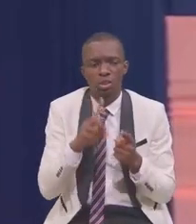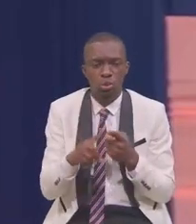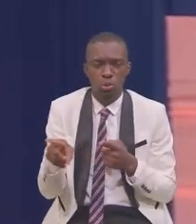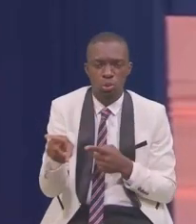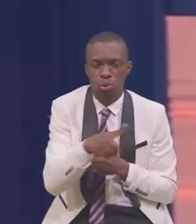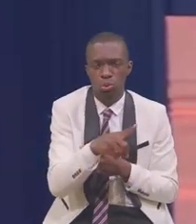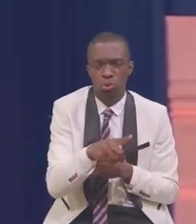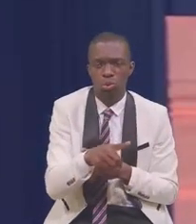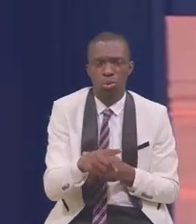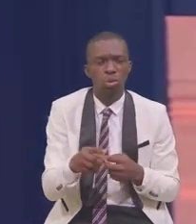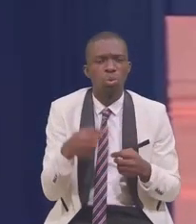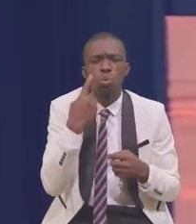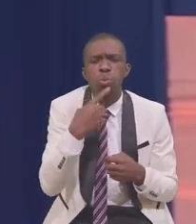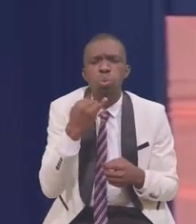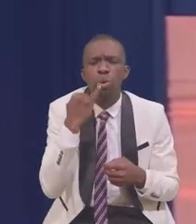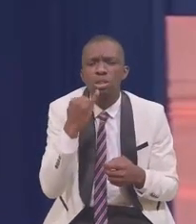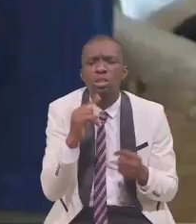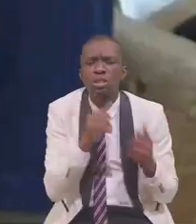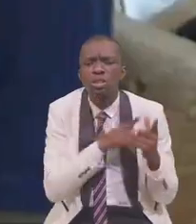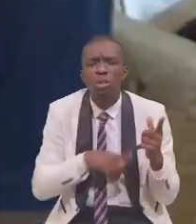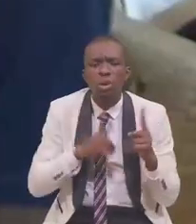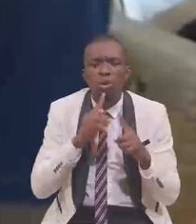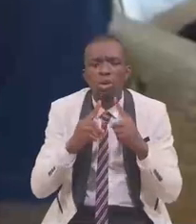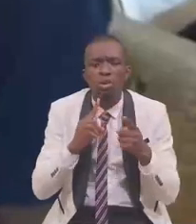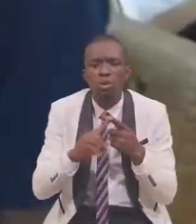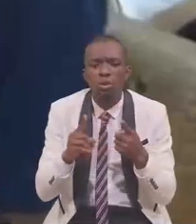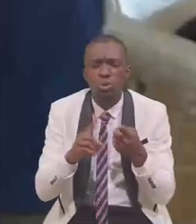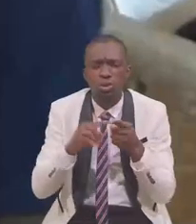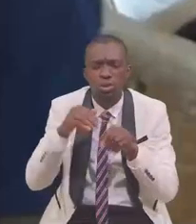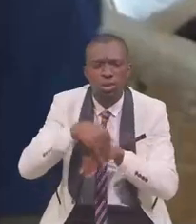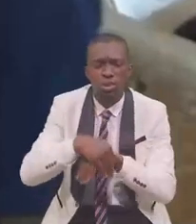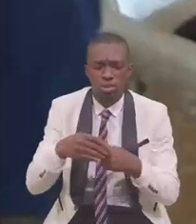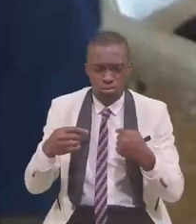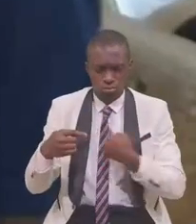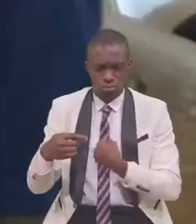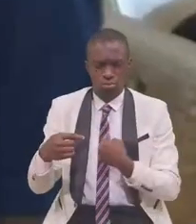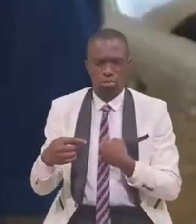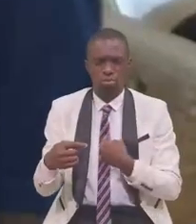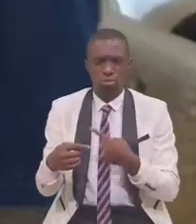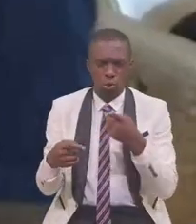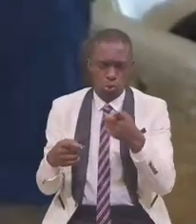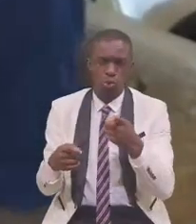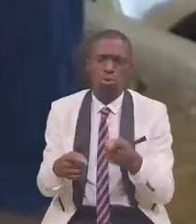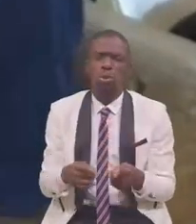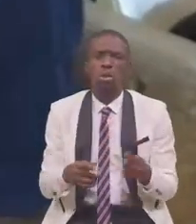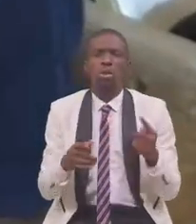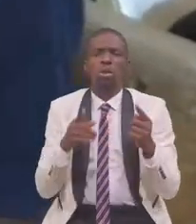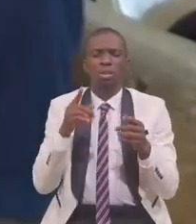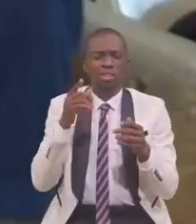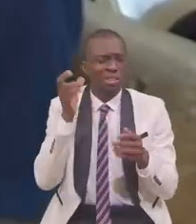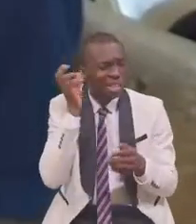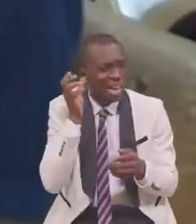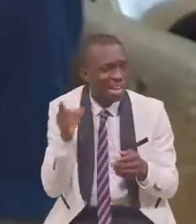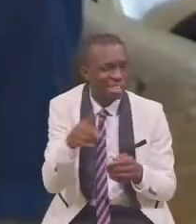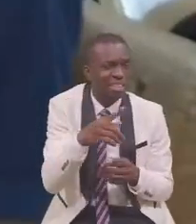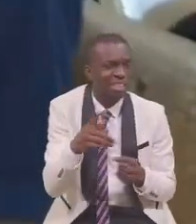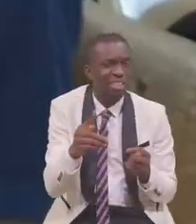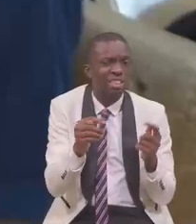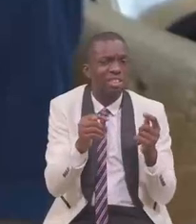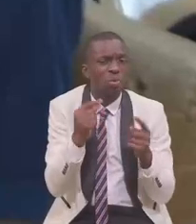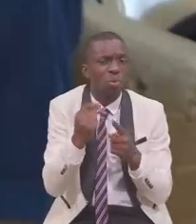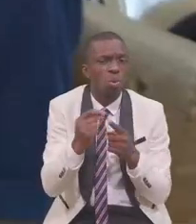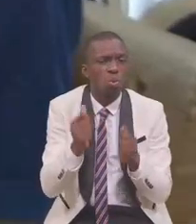soir? Je dis, à qui le Seigneur parle ce soir? Écoutez la parole que l'Éternel vous adresse, maison d'Israël.